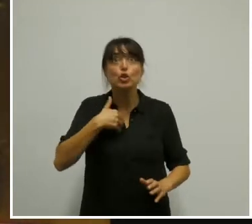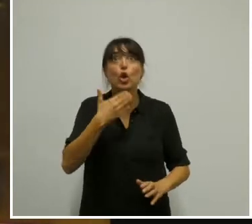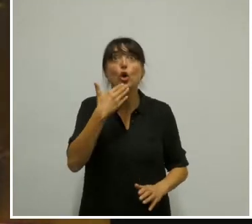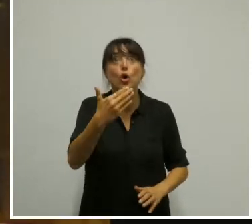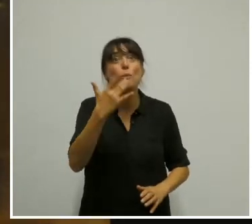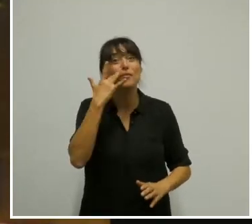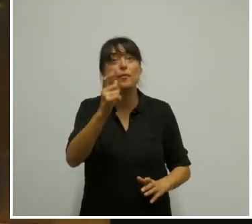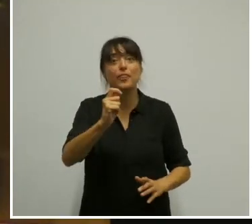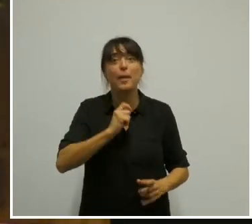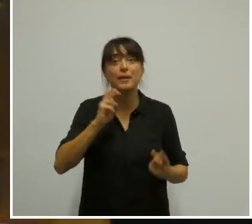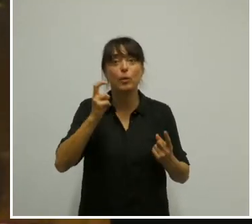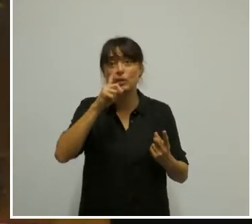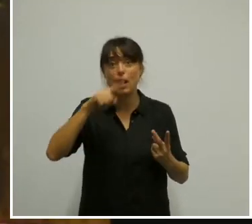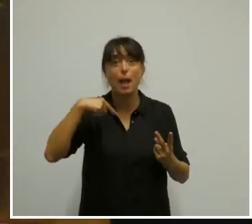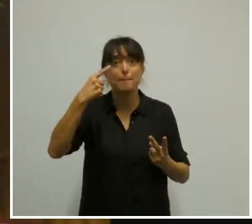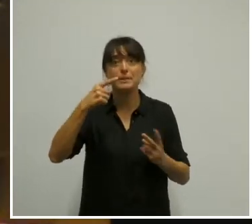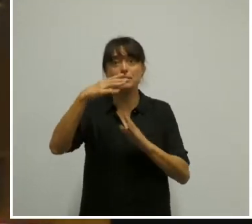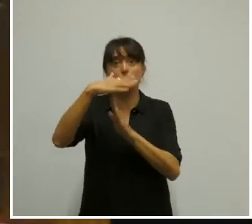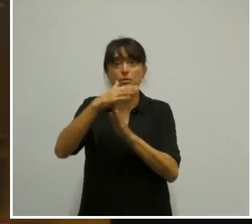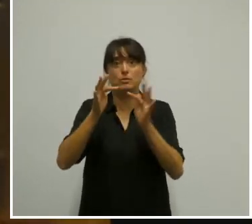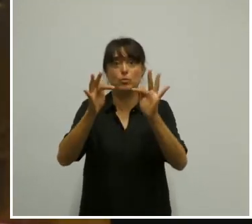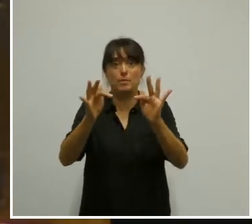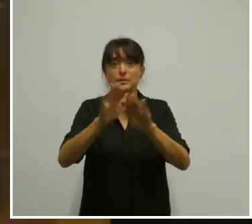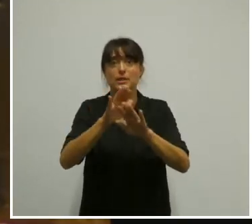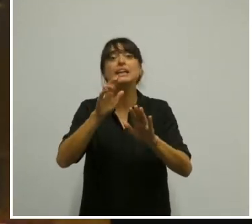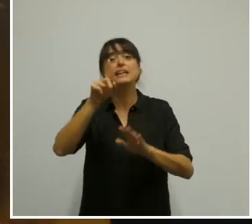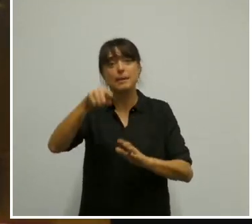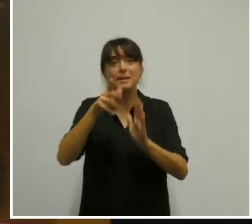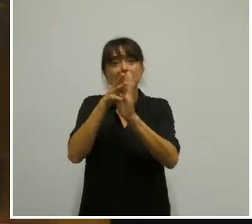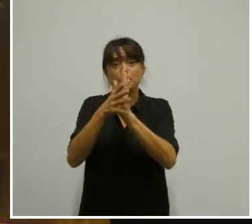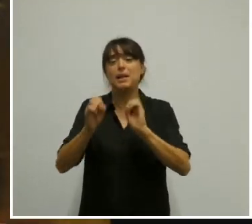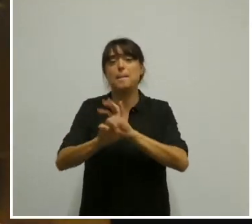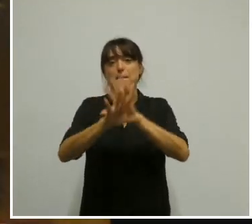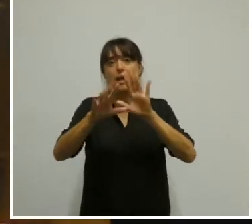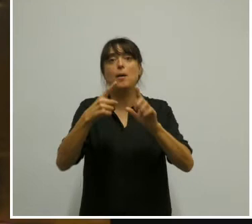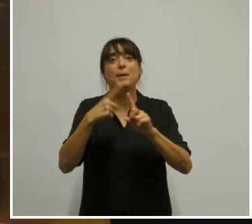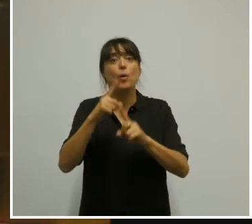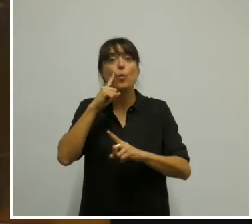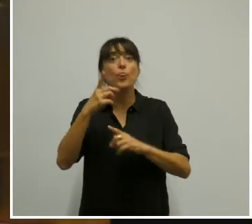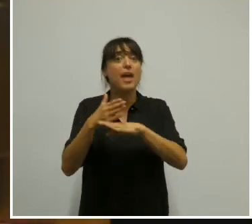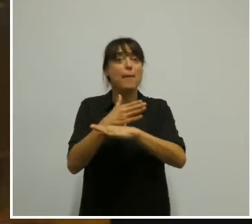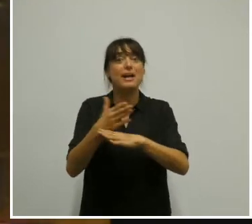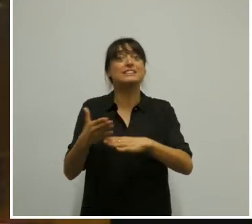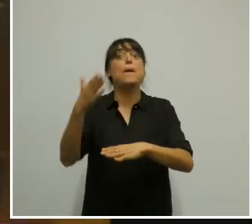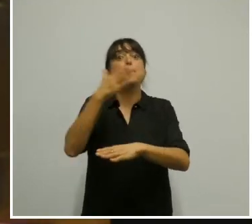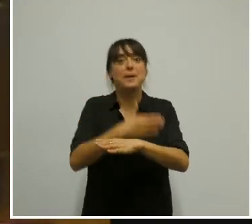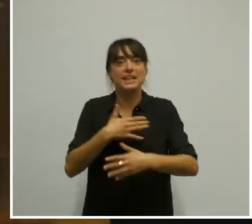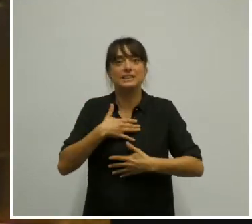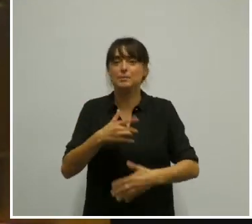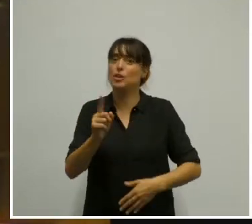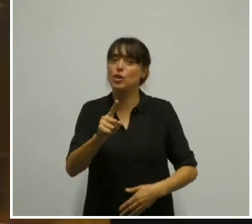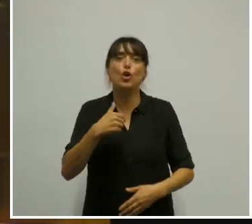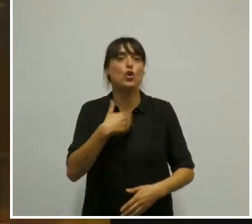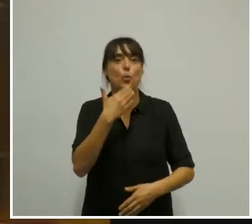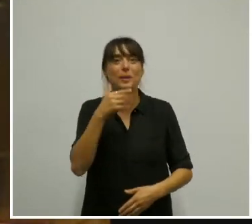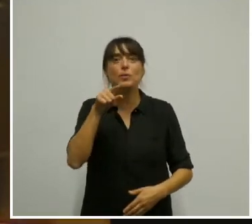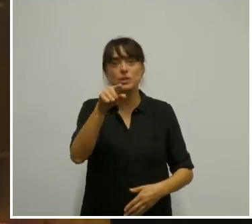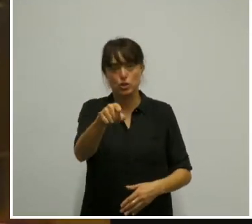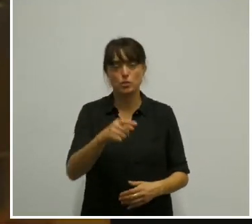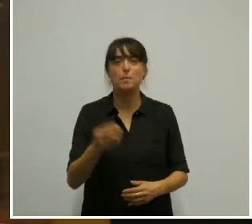i que el proper any no torni a passar i que sigui tot molt més clar, que no es faci un dia abans de les preinscripcions. I t'explico com funciona